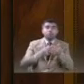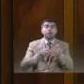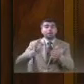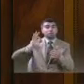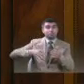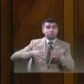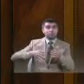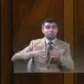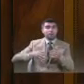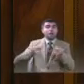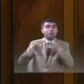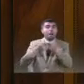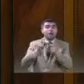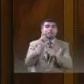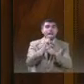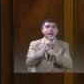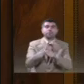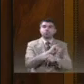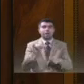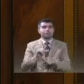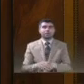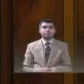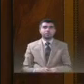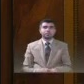تقينا شر الاستدانة المستدامة.